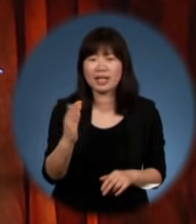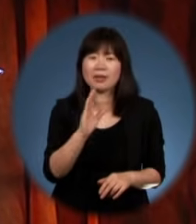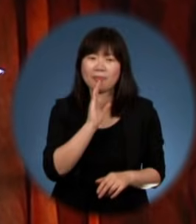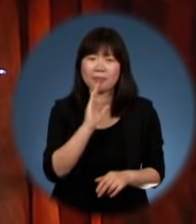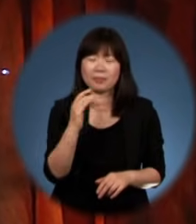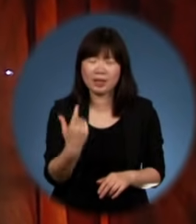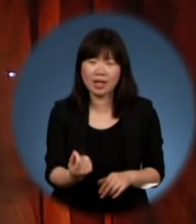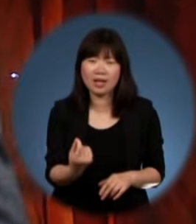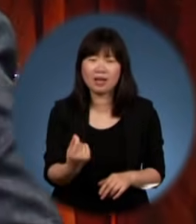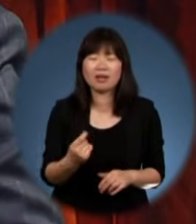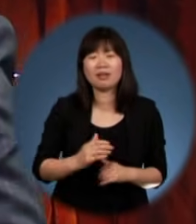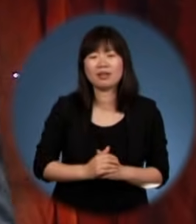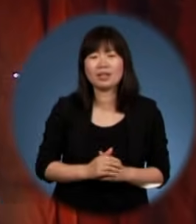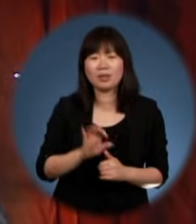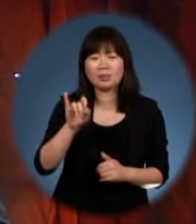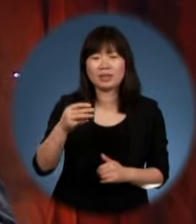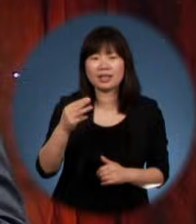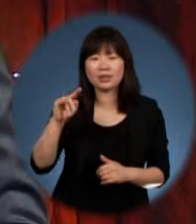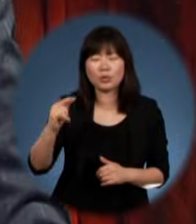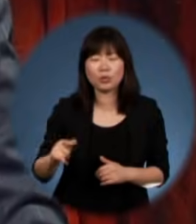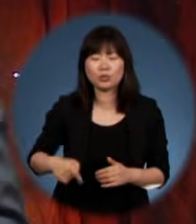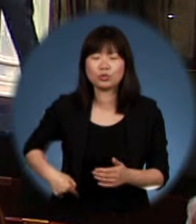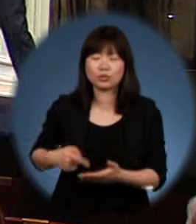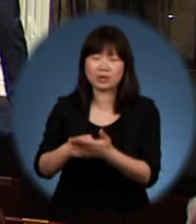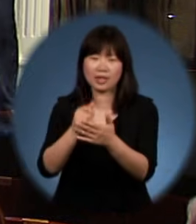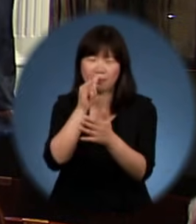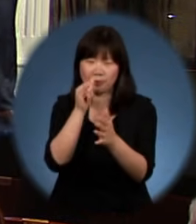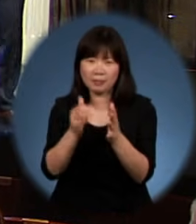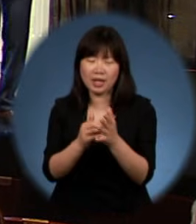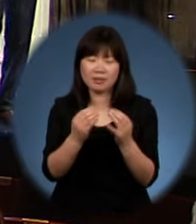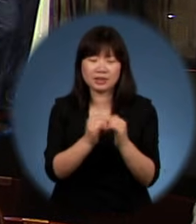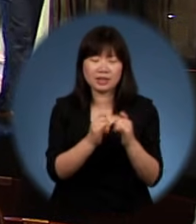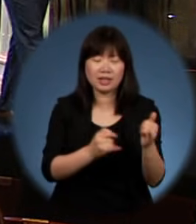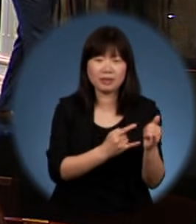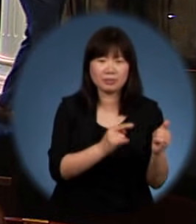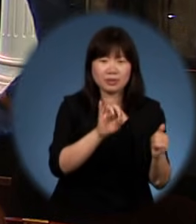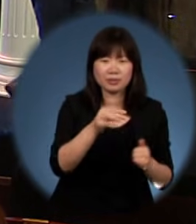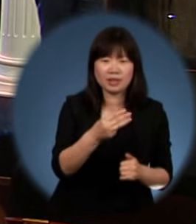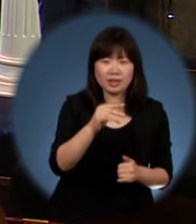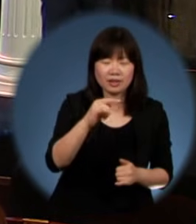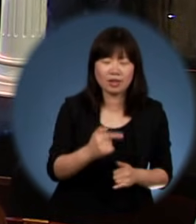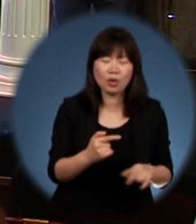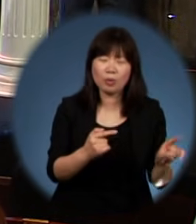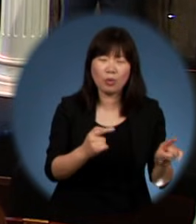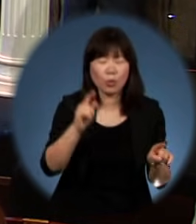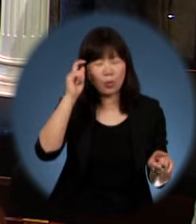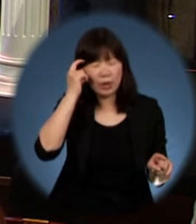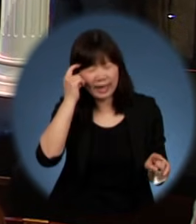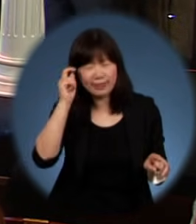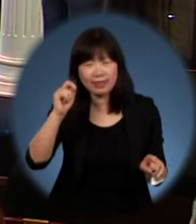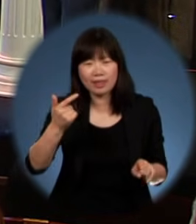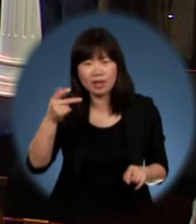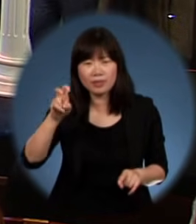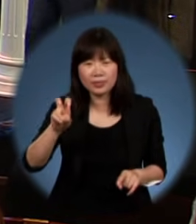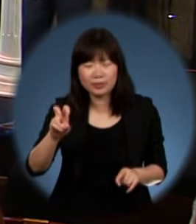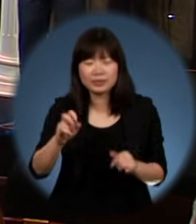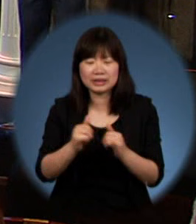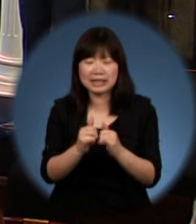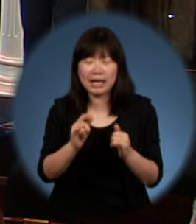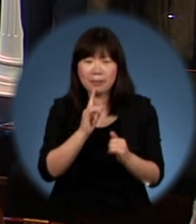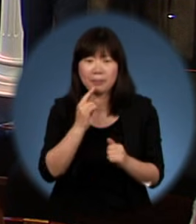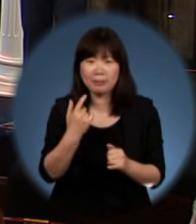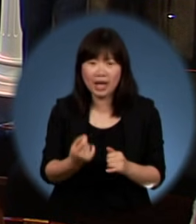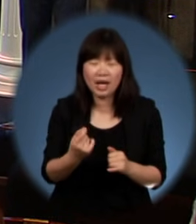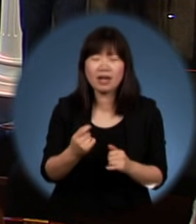라고 플라톤이 주장했던 것입니다 여러분 많은 분들이 플라톤을 관념론 자 라고 생각합니다 철학책 이가